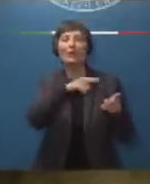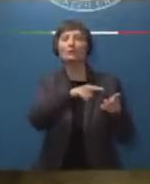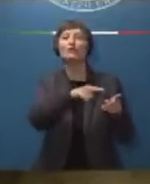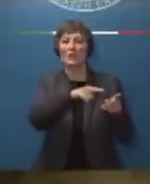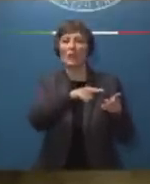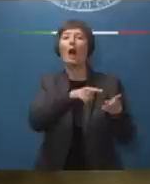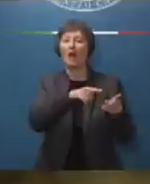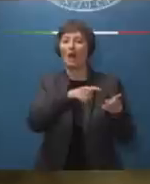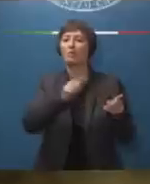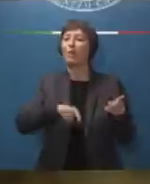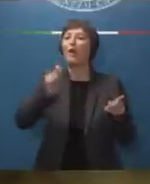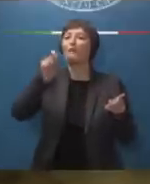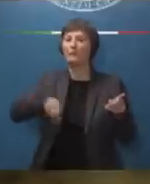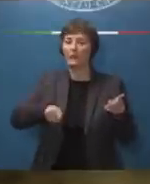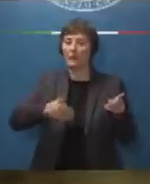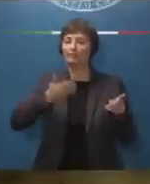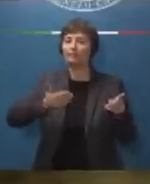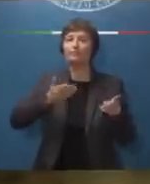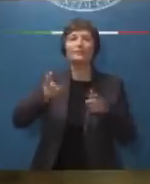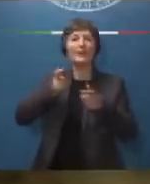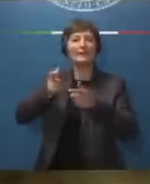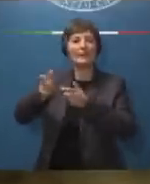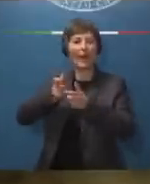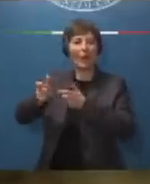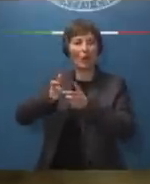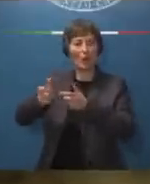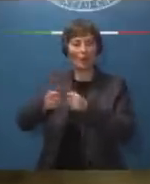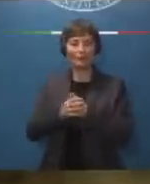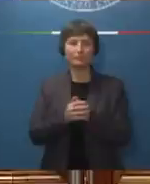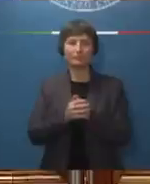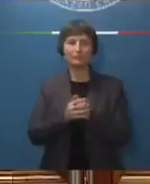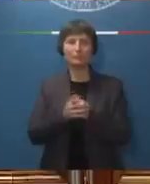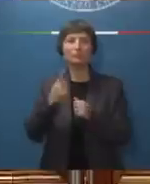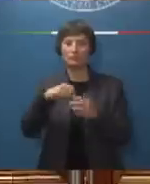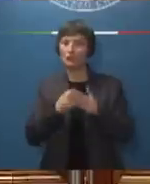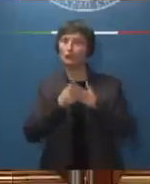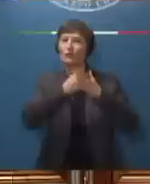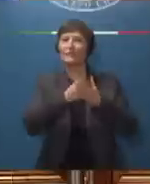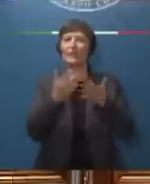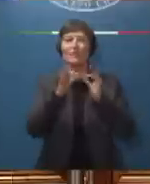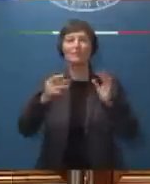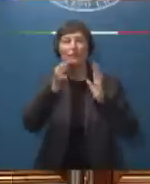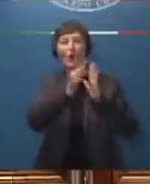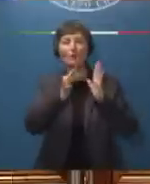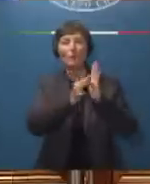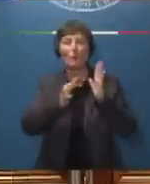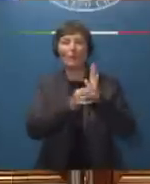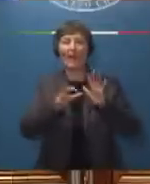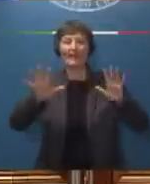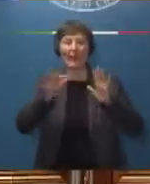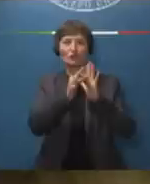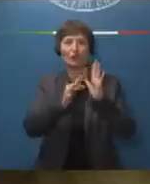un qualsiasi dialogo negoziale sosteniamo la formula di pace tutti i punti del